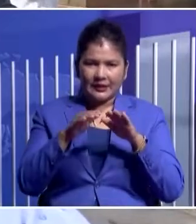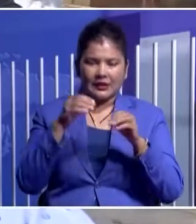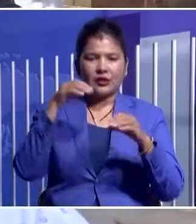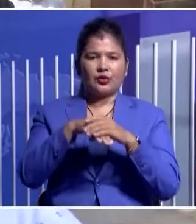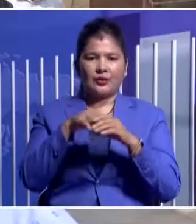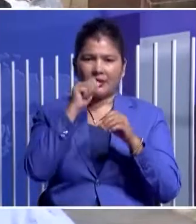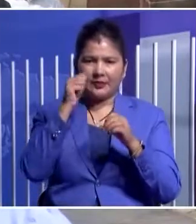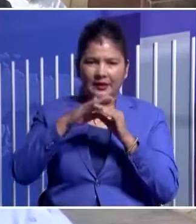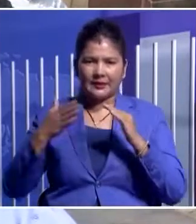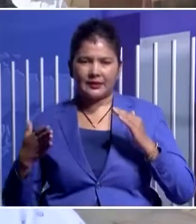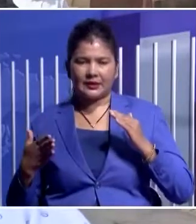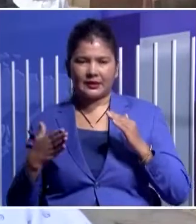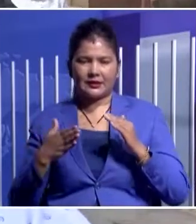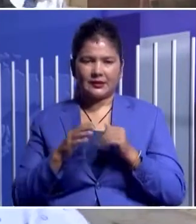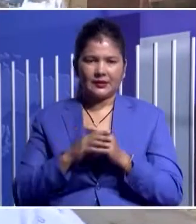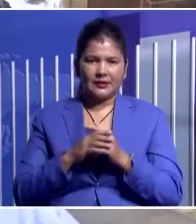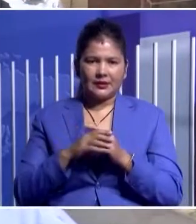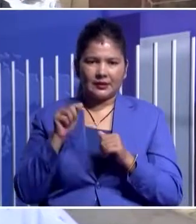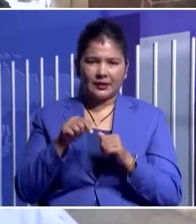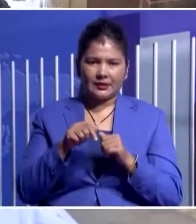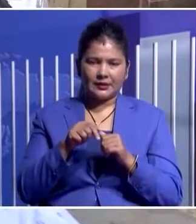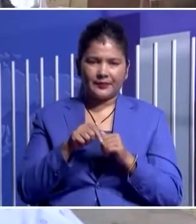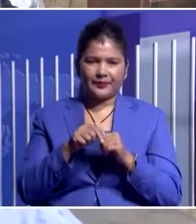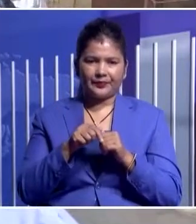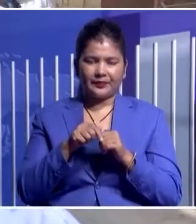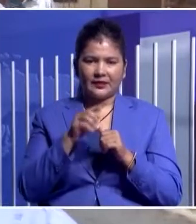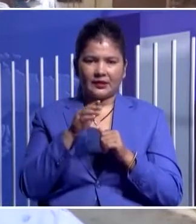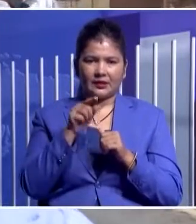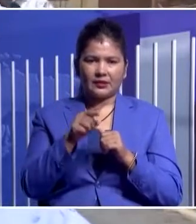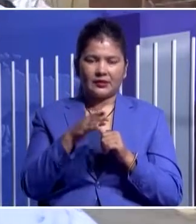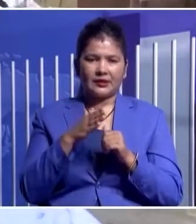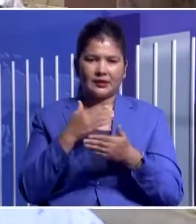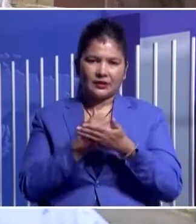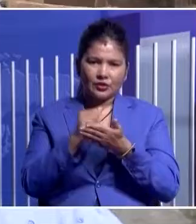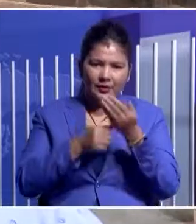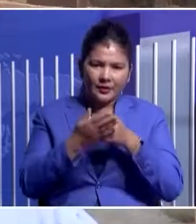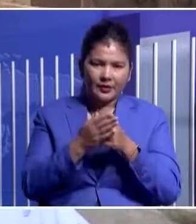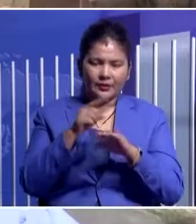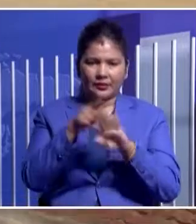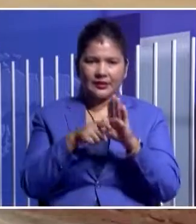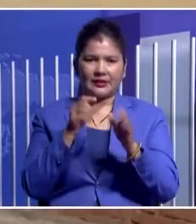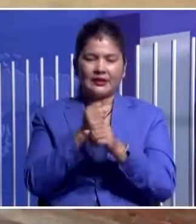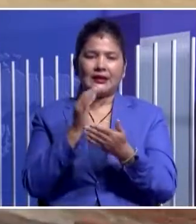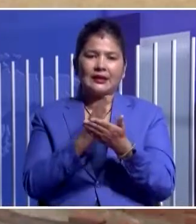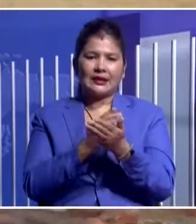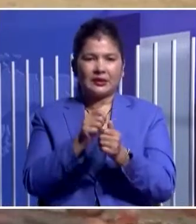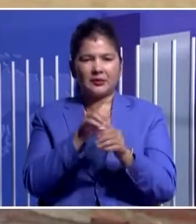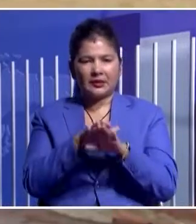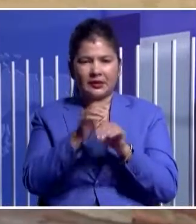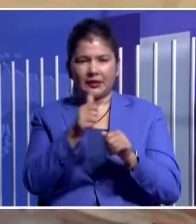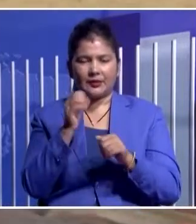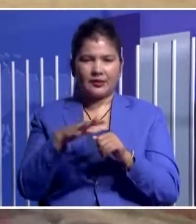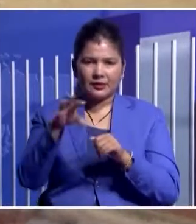लगायत विभिन्न जुन हाम्रो यहाँ समेट्नु भएको छ त्यसको लागि एकदमै नीति कार्यक्रम एकदमै धेरै धेरै राम्रो छ। कार्यक्रम